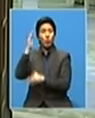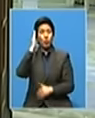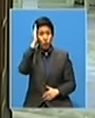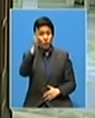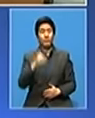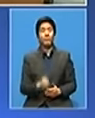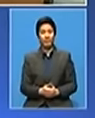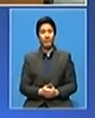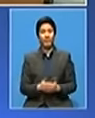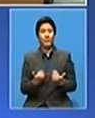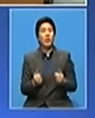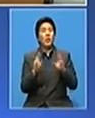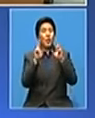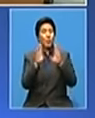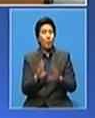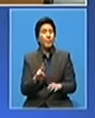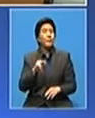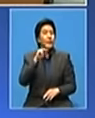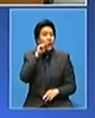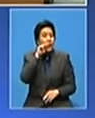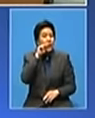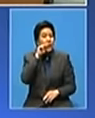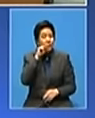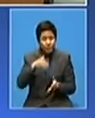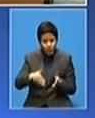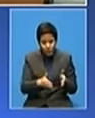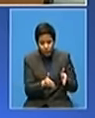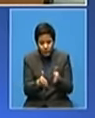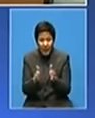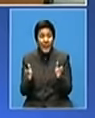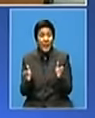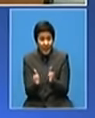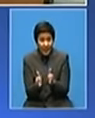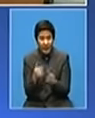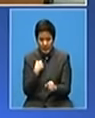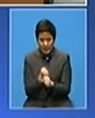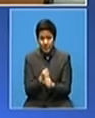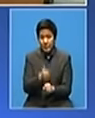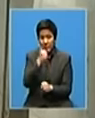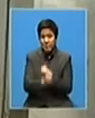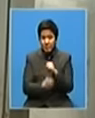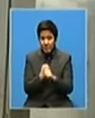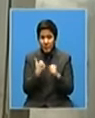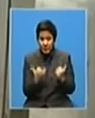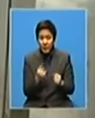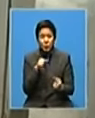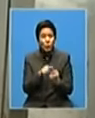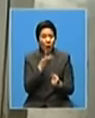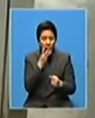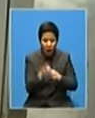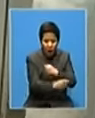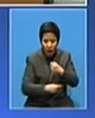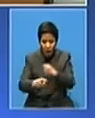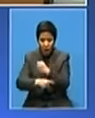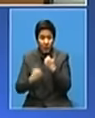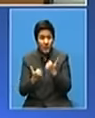หรับในเรื่องการสร้างระบบชลประทานขนาดเล็กซึ่งเราสามารถจะเร่งรัดได้ในปีนี้นั้นแล้วก็โดยพ้องยิงแหล่งน้ำในไร่นานะครับรัฐบา